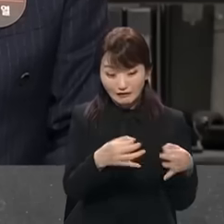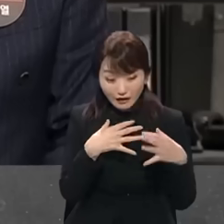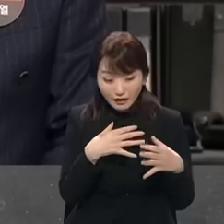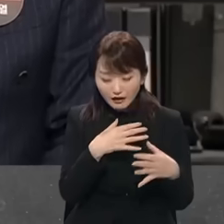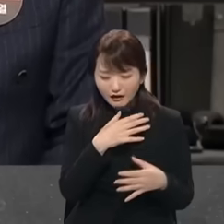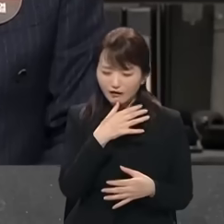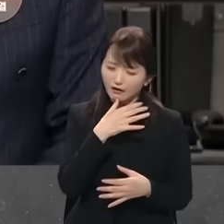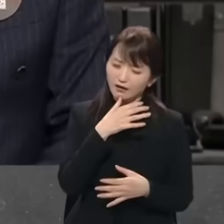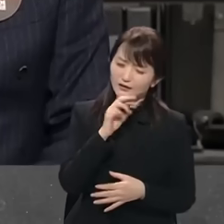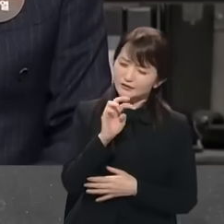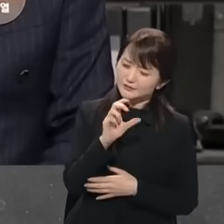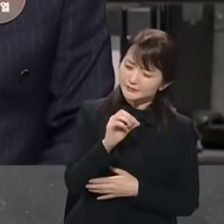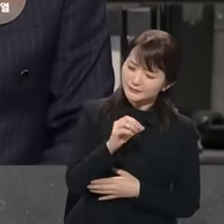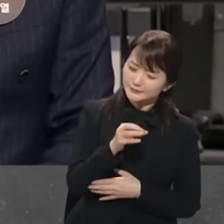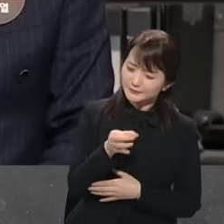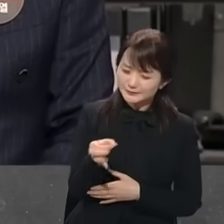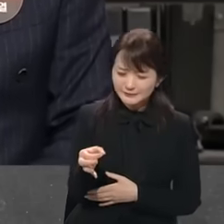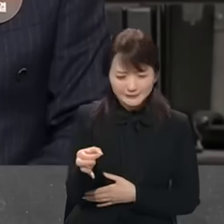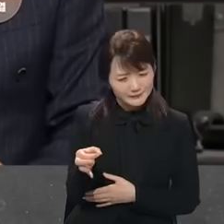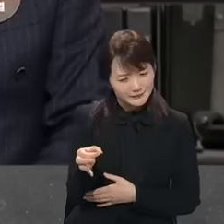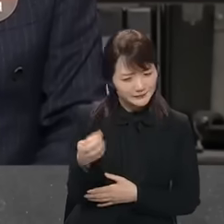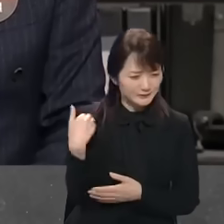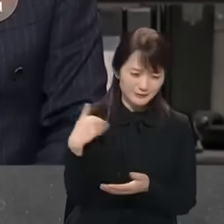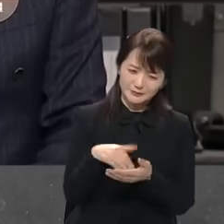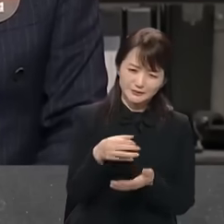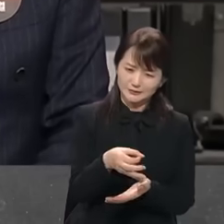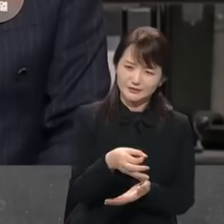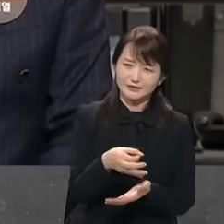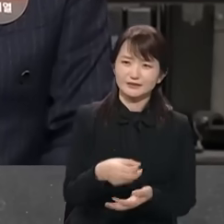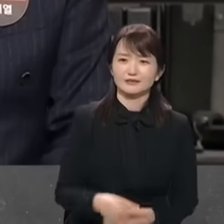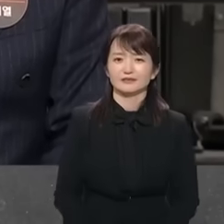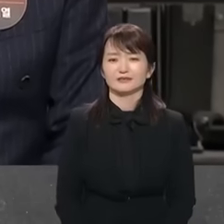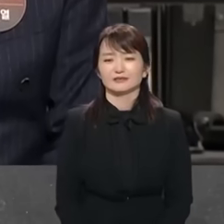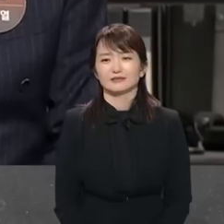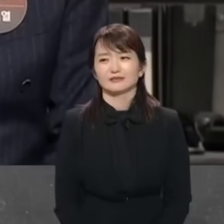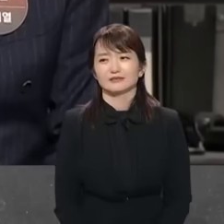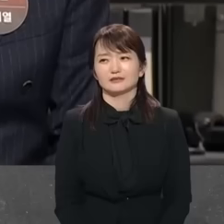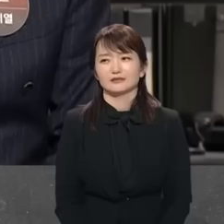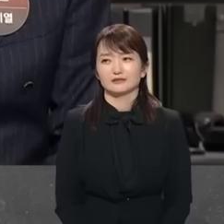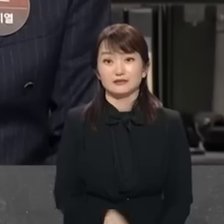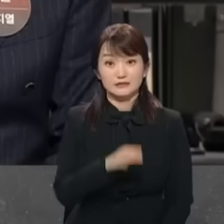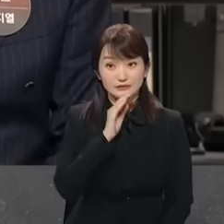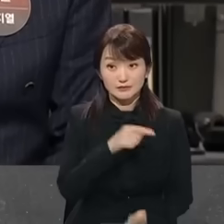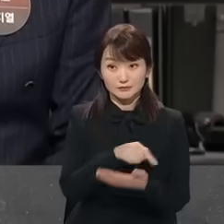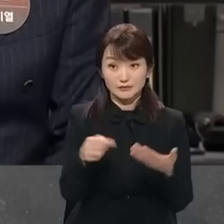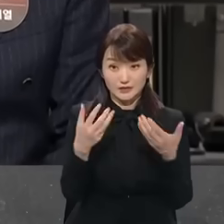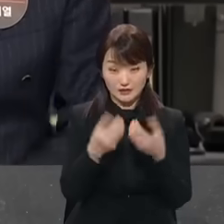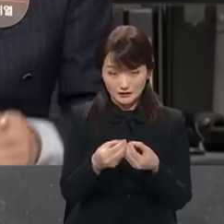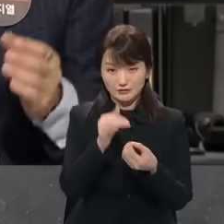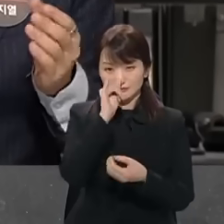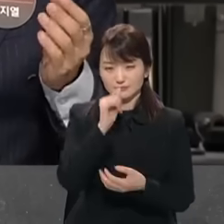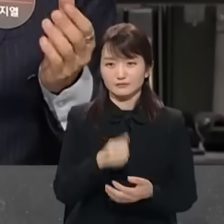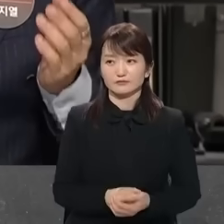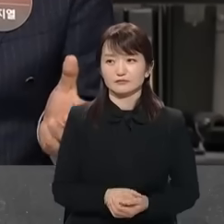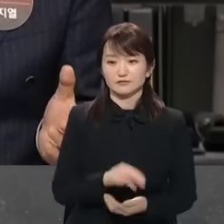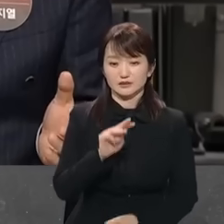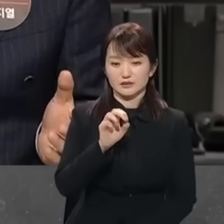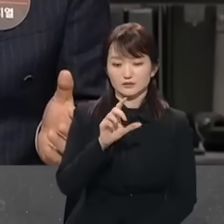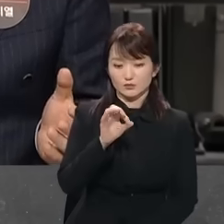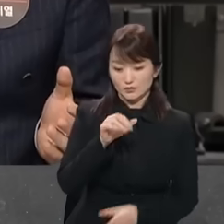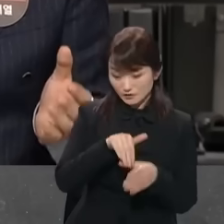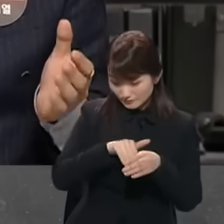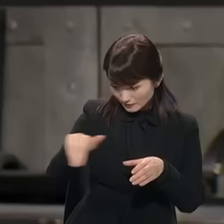어 35만 원 아 돌려준다는데 돌려준다는데 예 실제 피해 사례가 올라와 있습니다 이미 35만 원 입금을